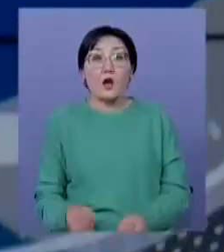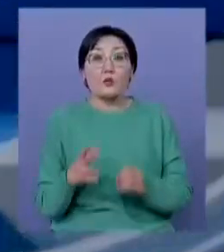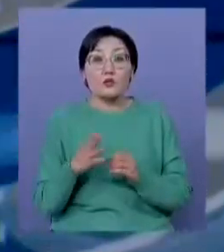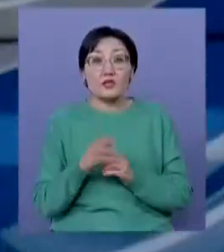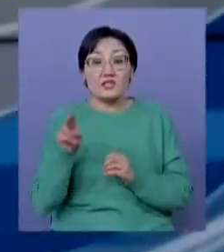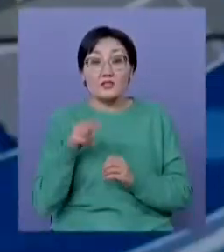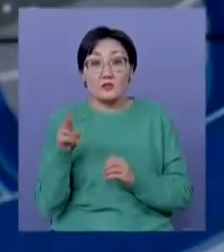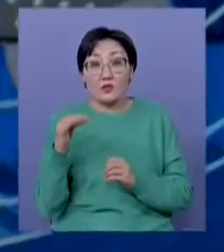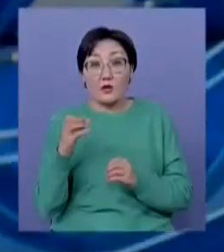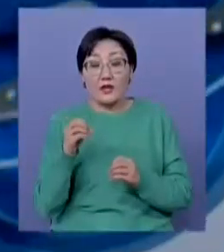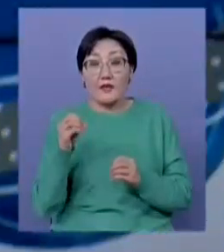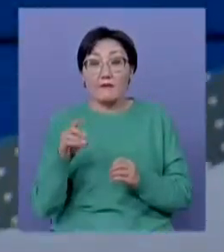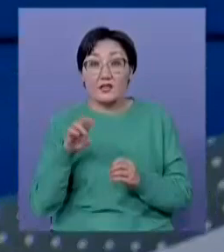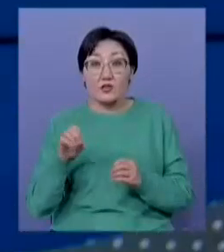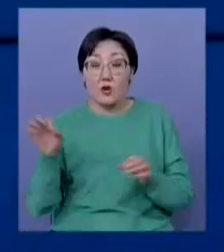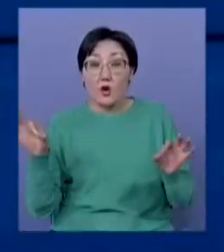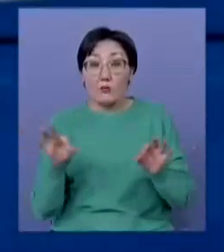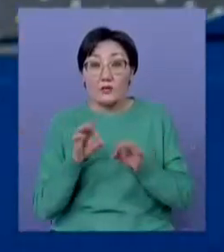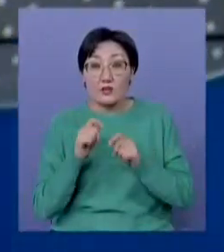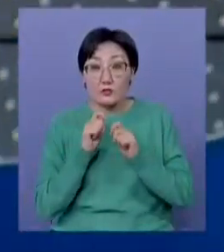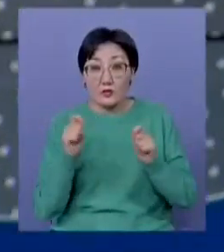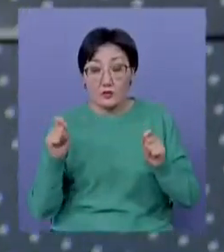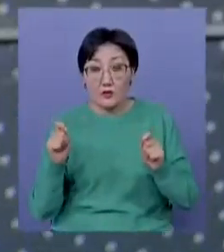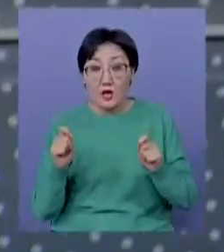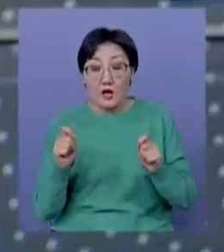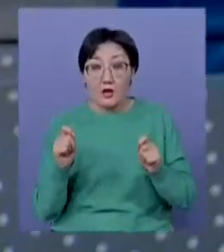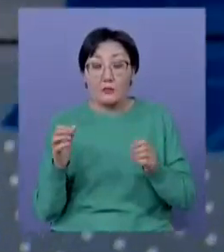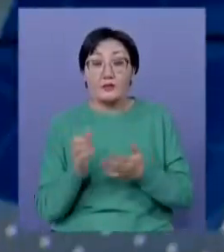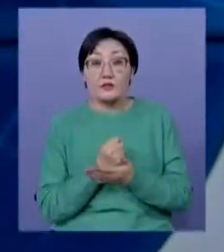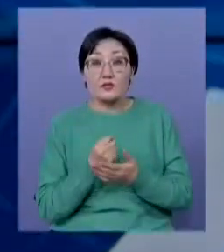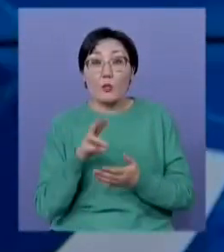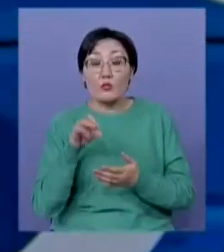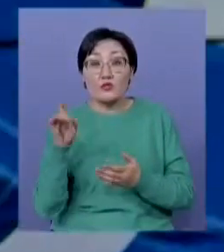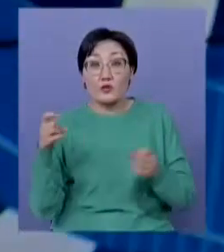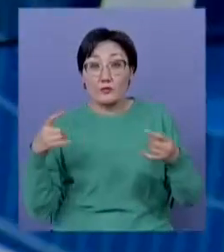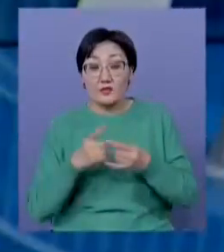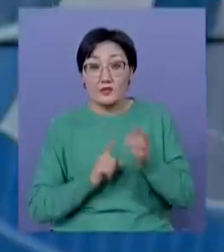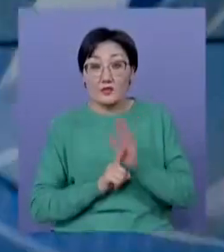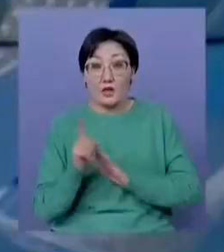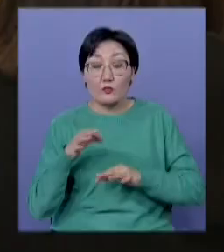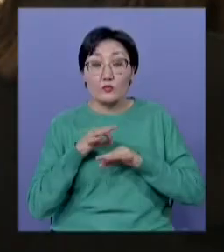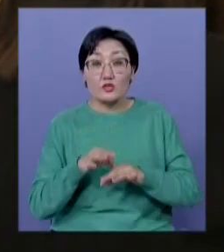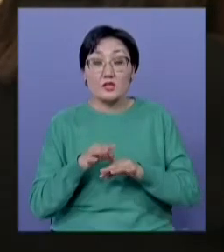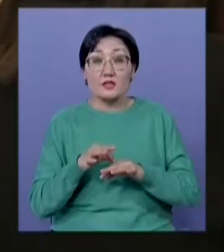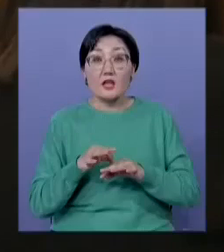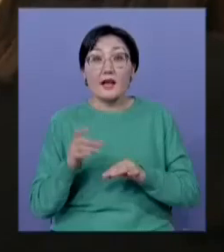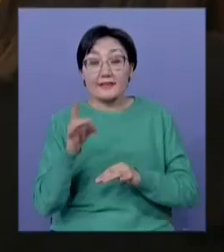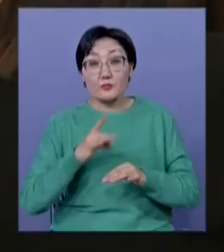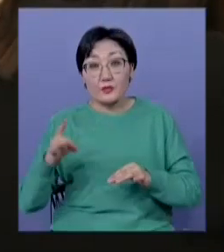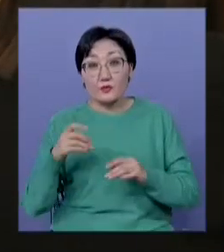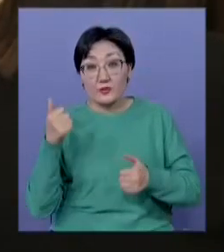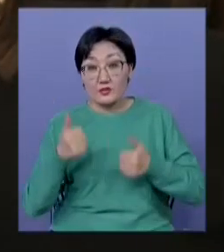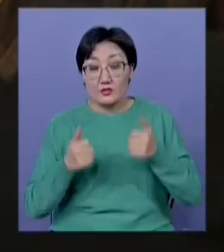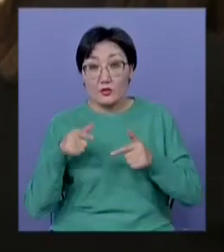14-ші желтоқсанда Еуразиялық музыка сыйлығының иегерлері анықталады. Музон телеарнасының бастамасымен ұйымдастырылып отырған республикалық